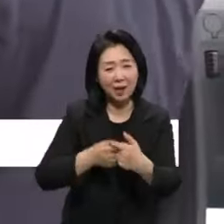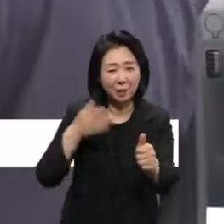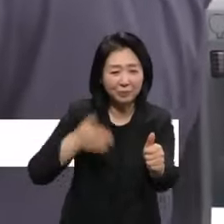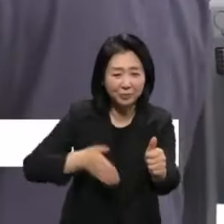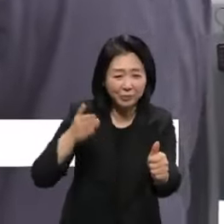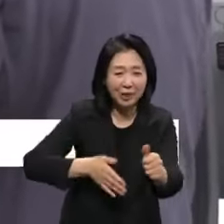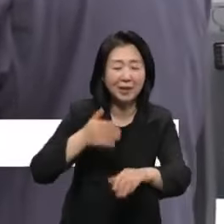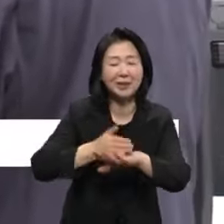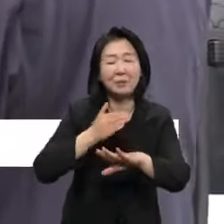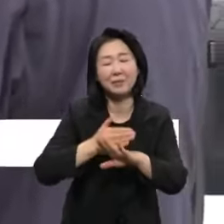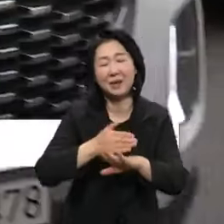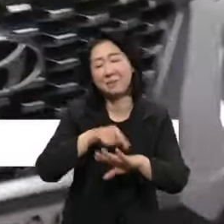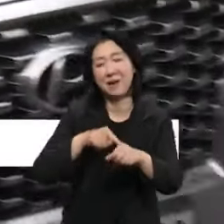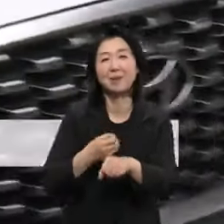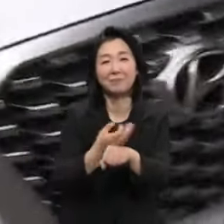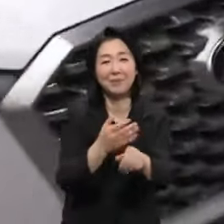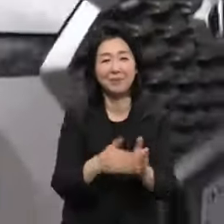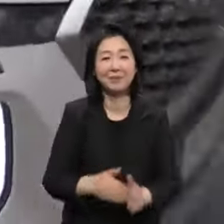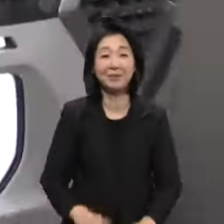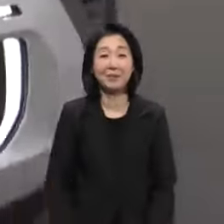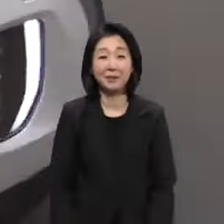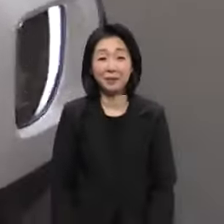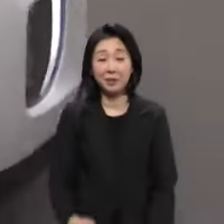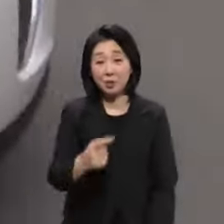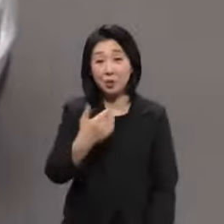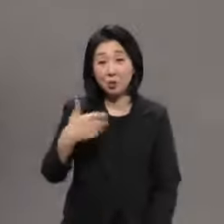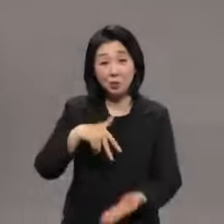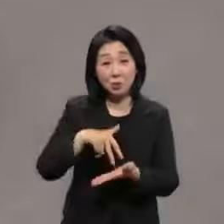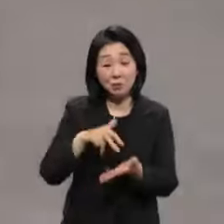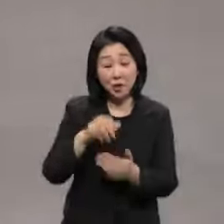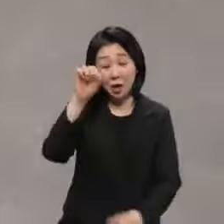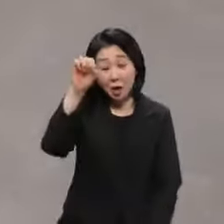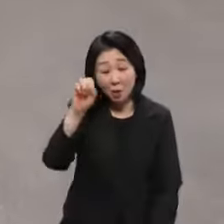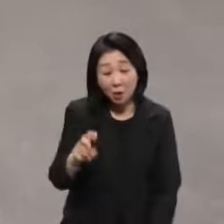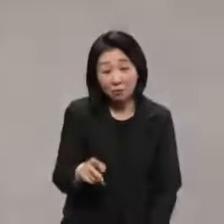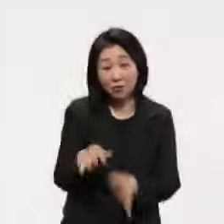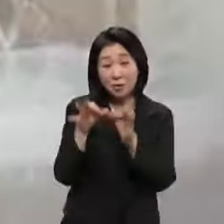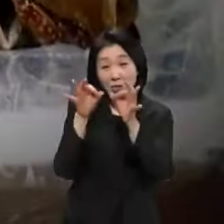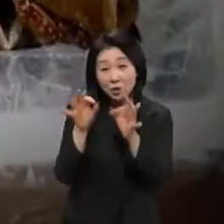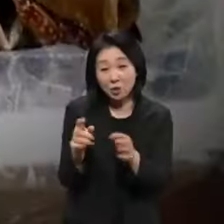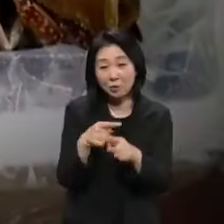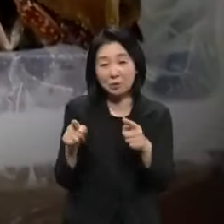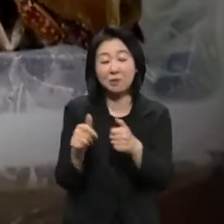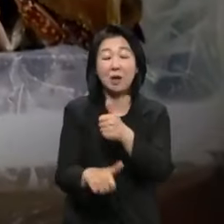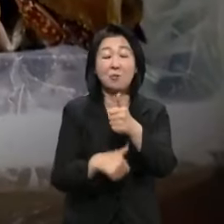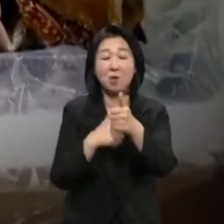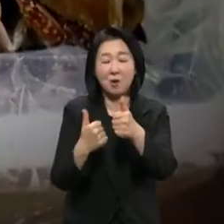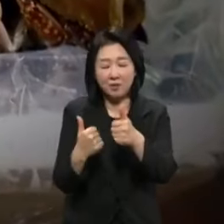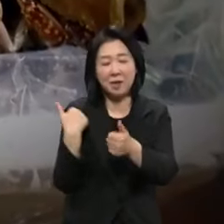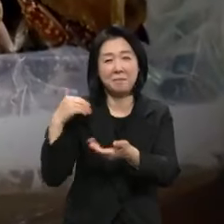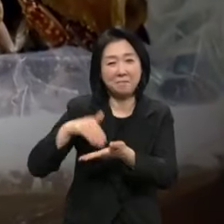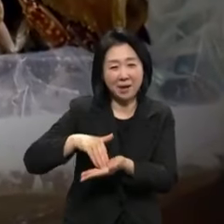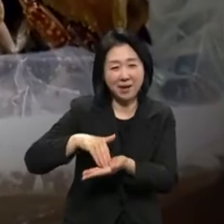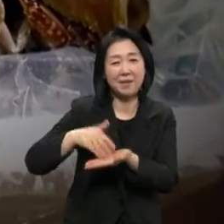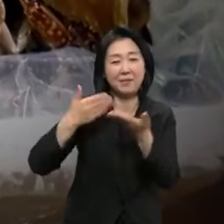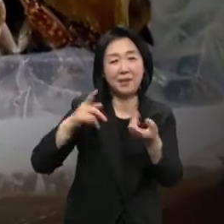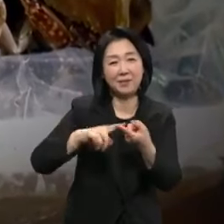충분히 감사 표시를 했습니다. 소방당국은 광주시의 기부심사위원회를 통해 반환 등 처리를 결정할